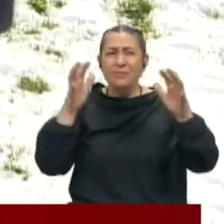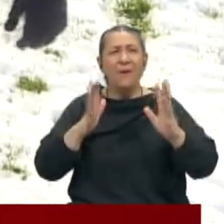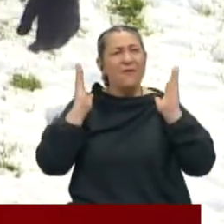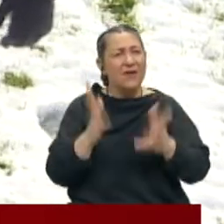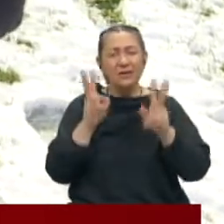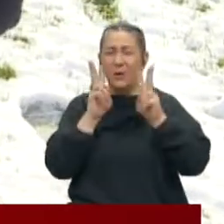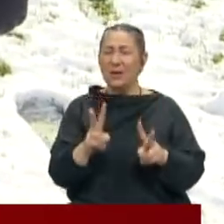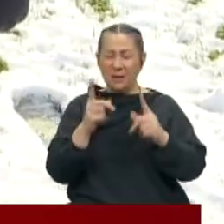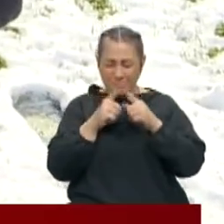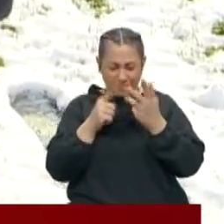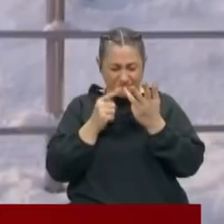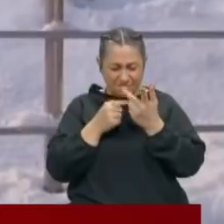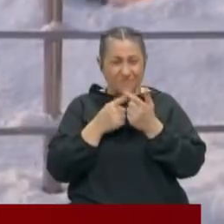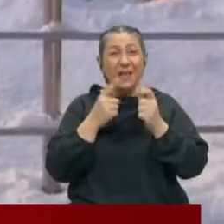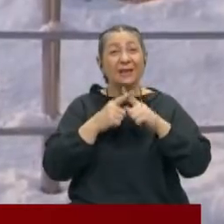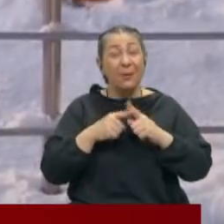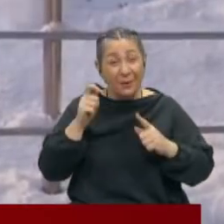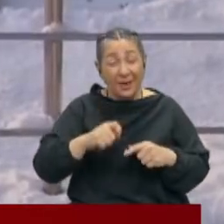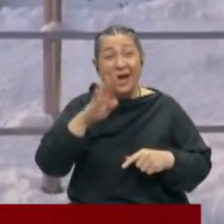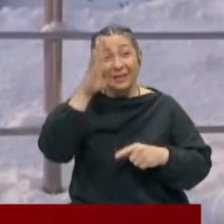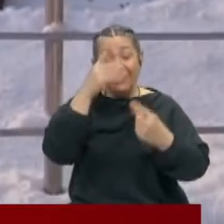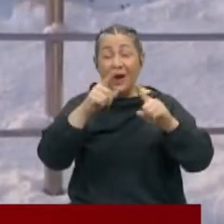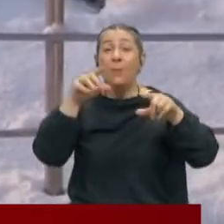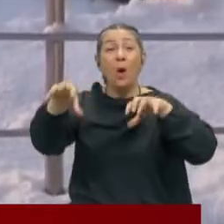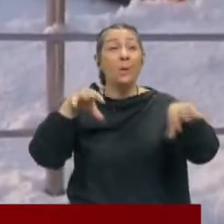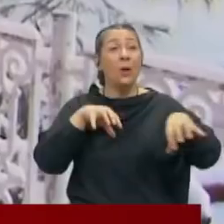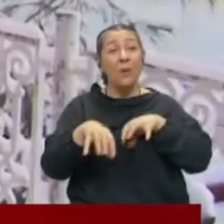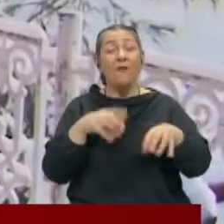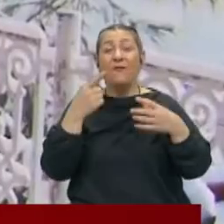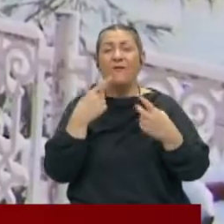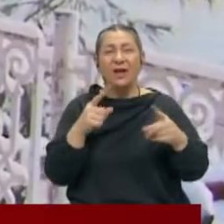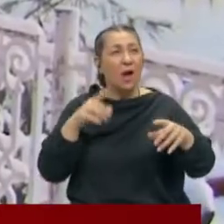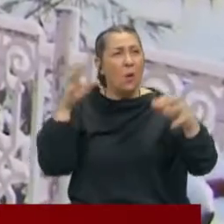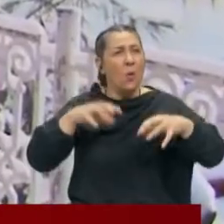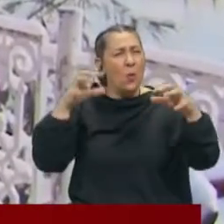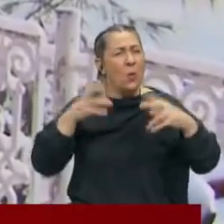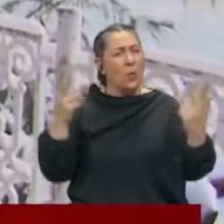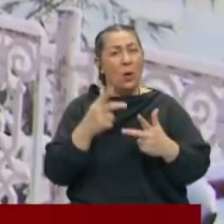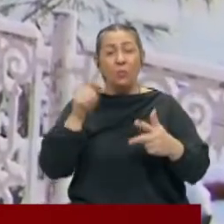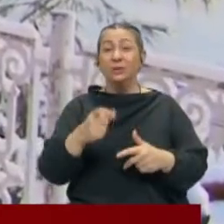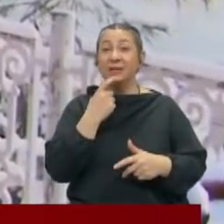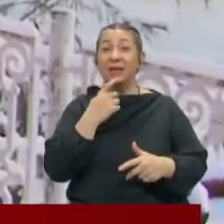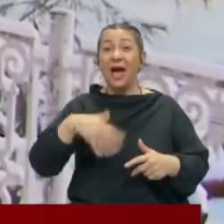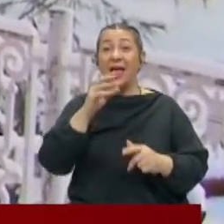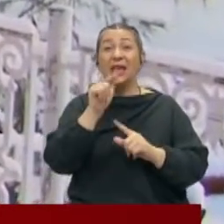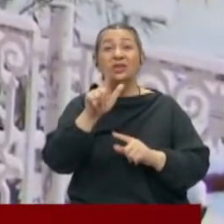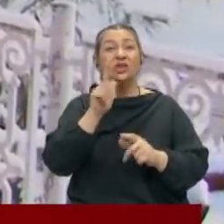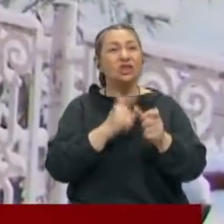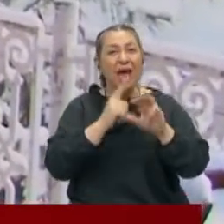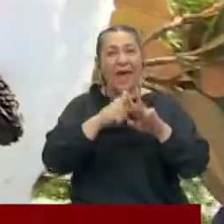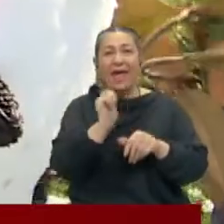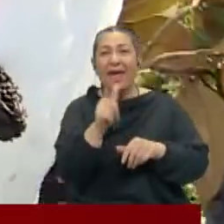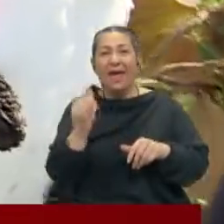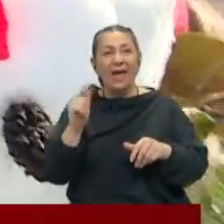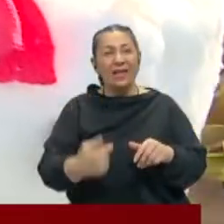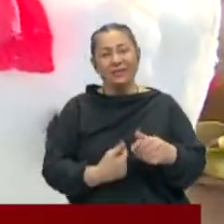kar gördüğünün hesabını yaptı. İstanbul'un farklı bölgelerinde farklı yoğunluklarda yağan kar bu sene her ilçesinde kendini